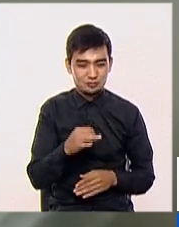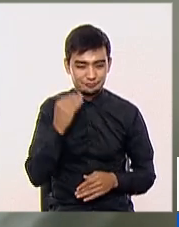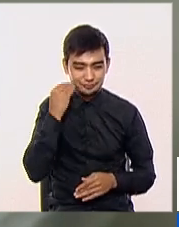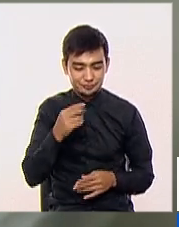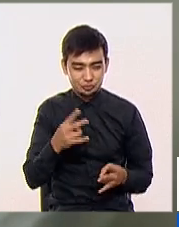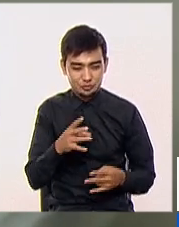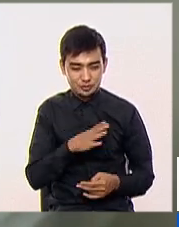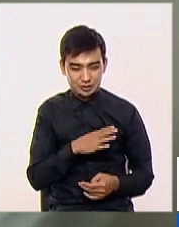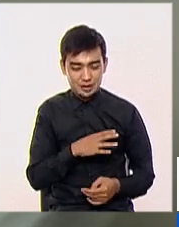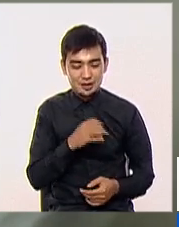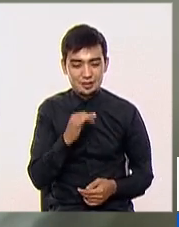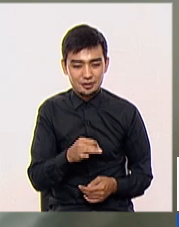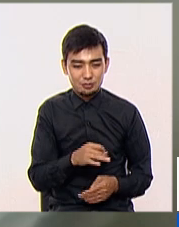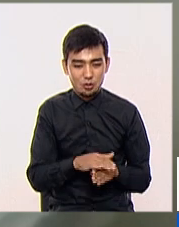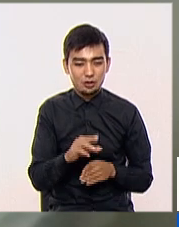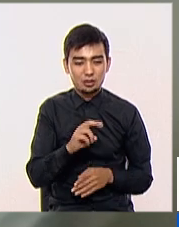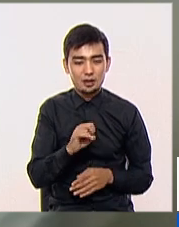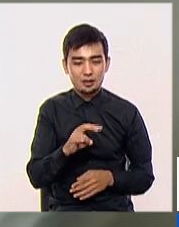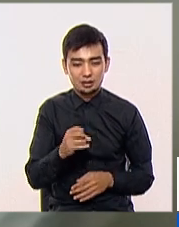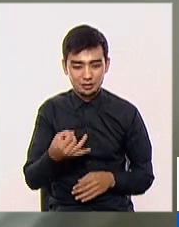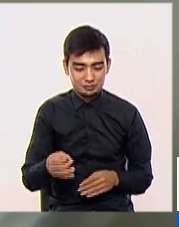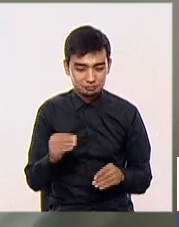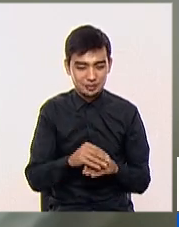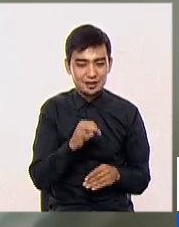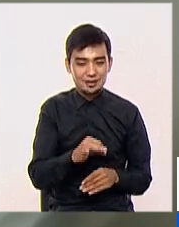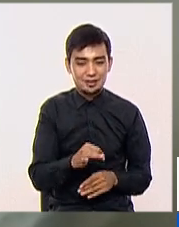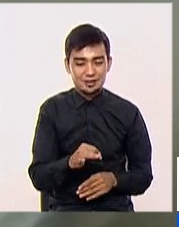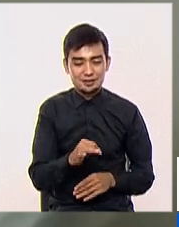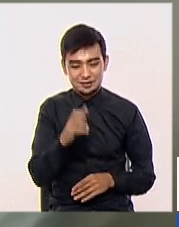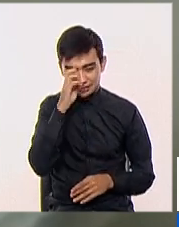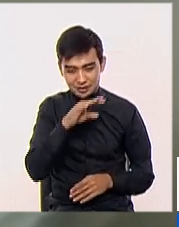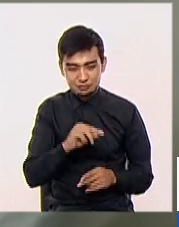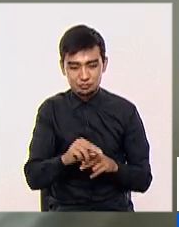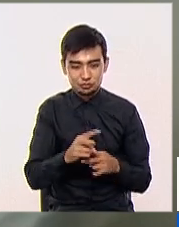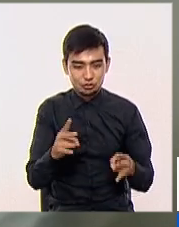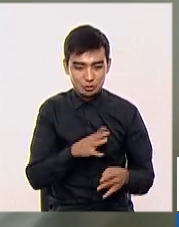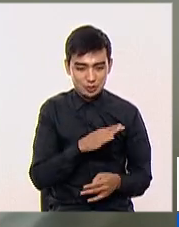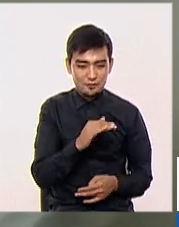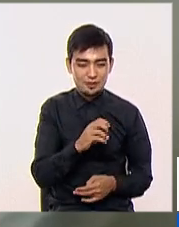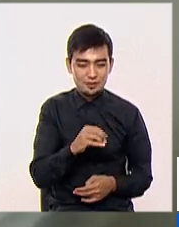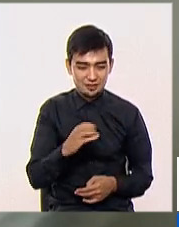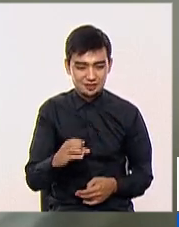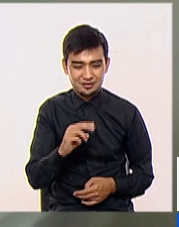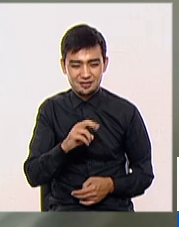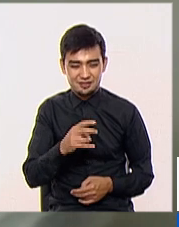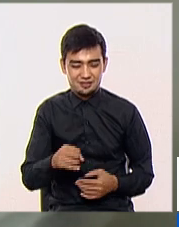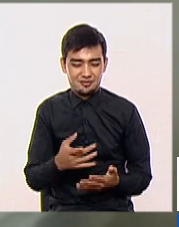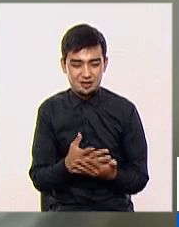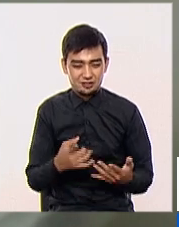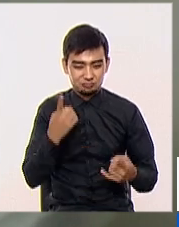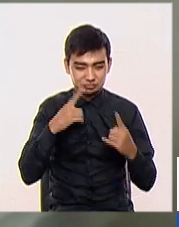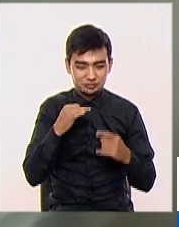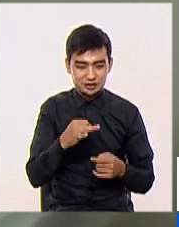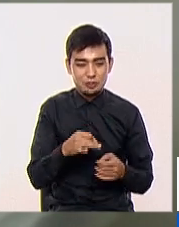другом состояние, наполнить данными, научить страну вносить туда данные клинические, финансовые. После этого перейти к разработке